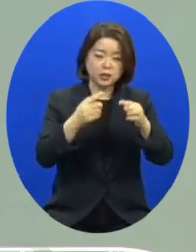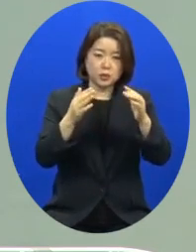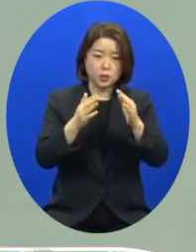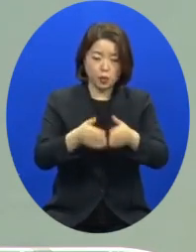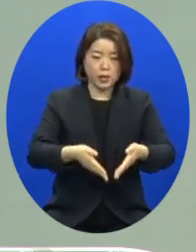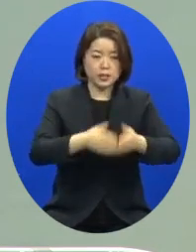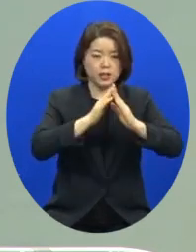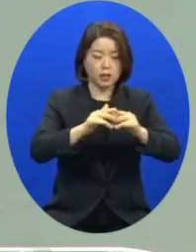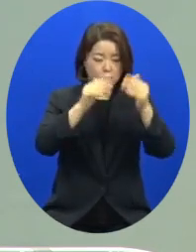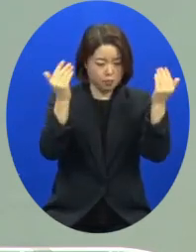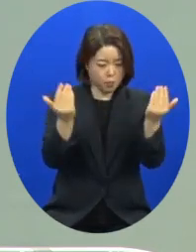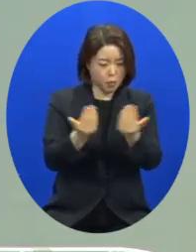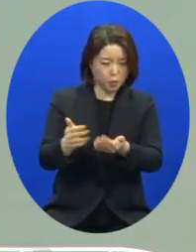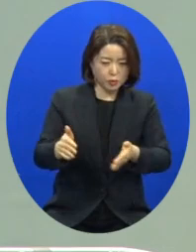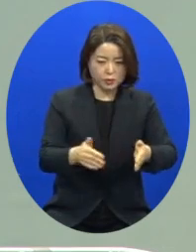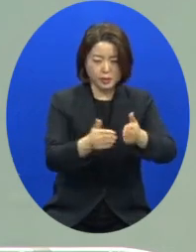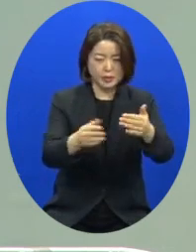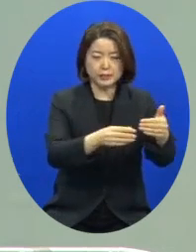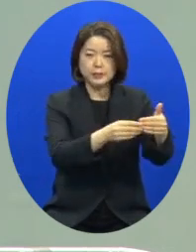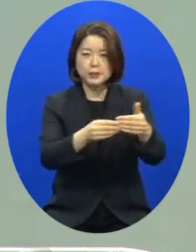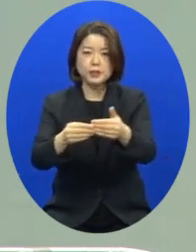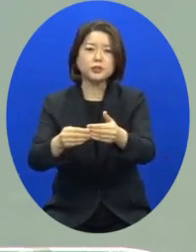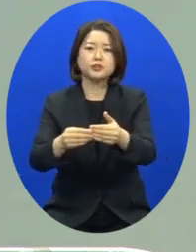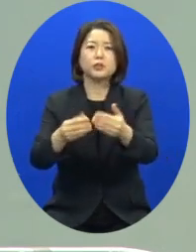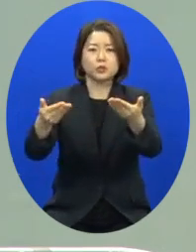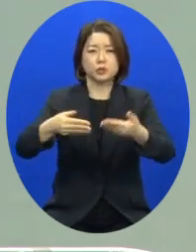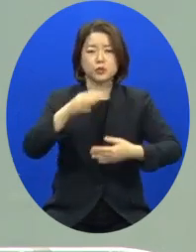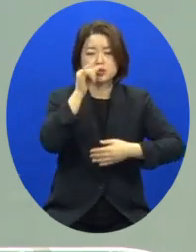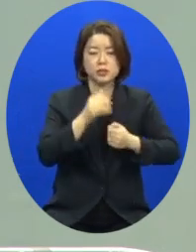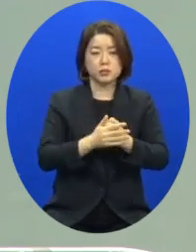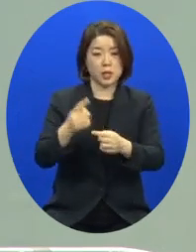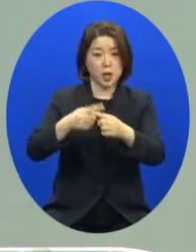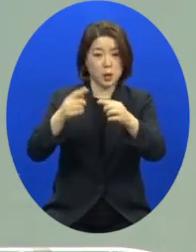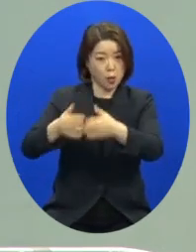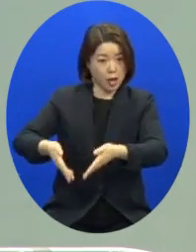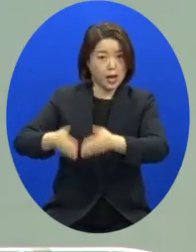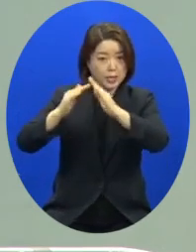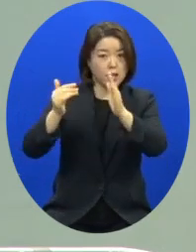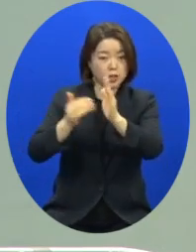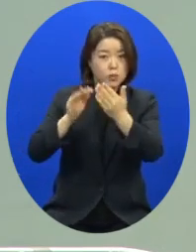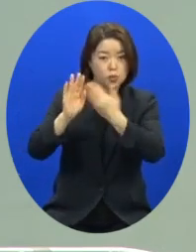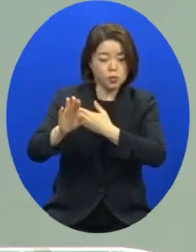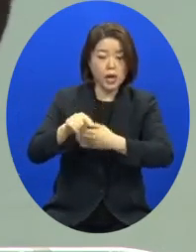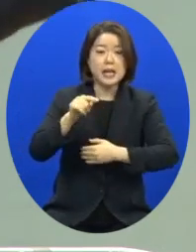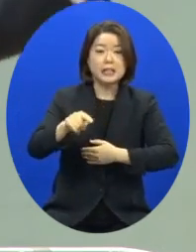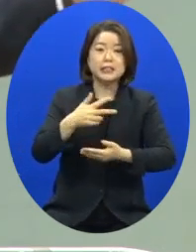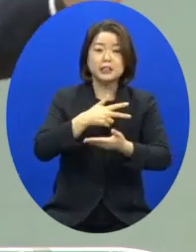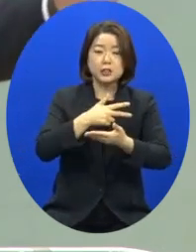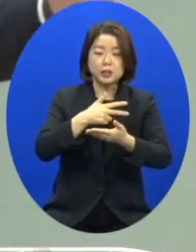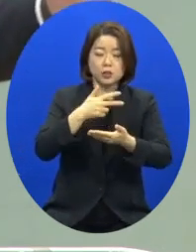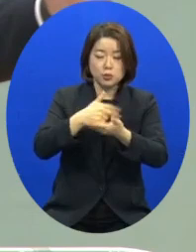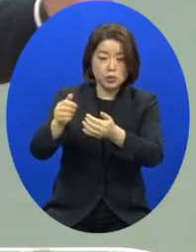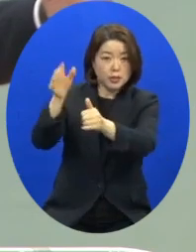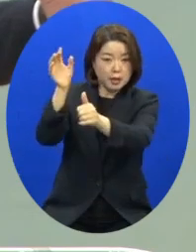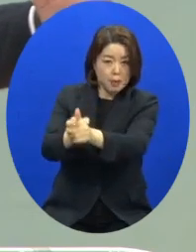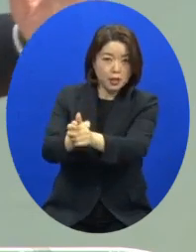길을 이끄셨어요. 그래서 교회가 세워지고 나면 그러면 그 교회를 주님께